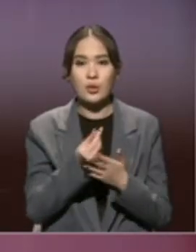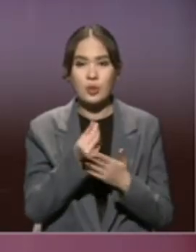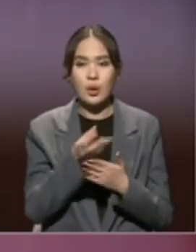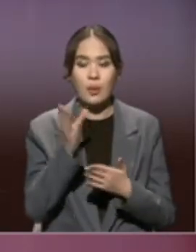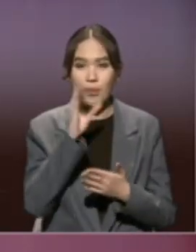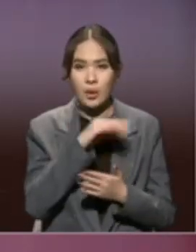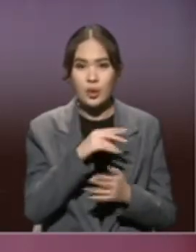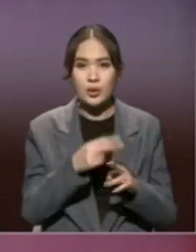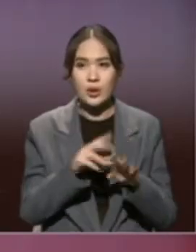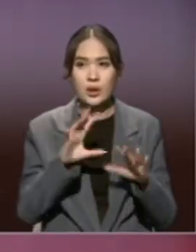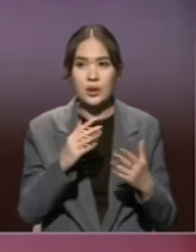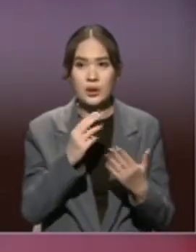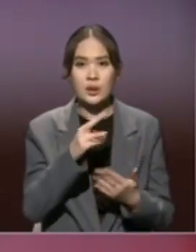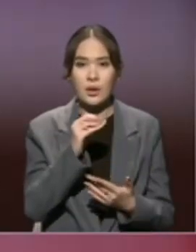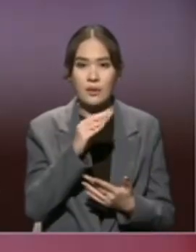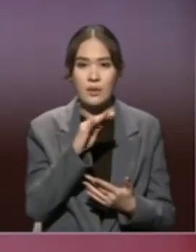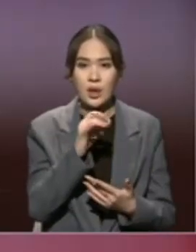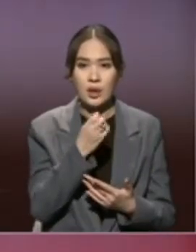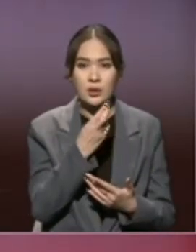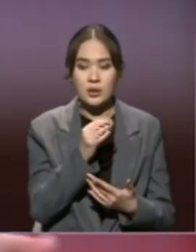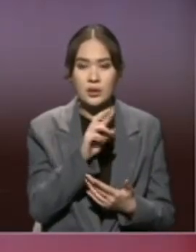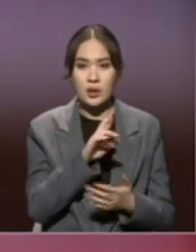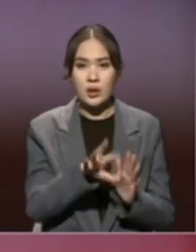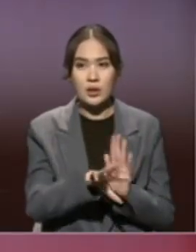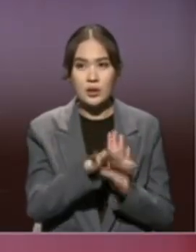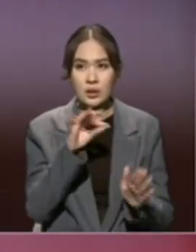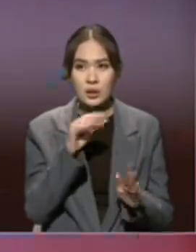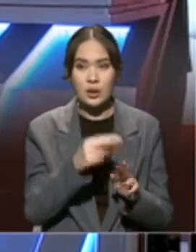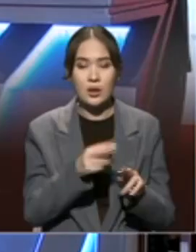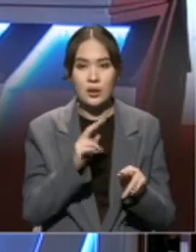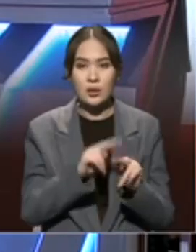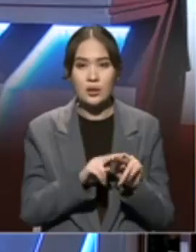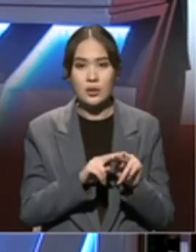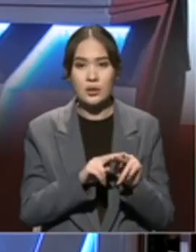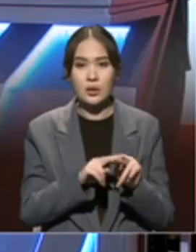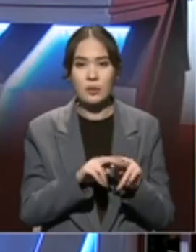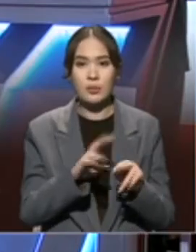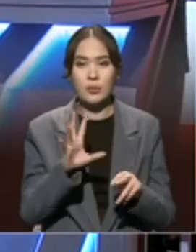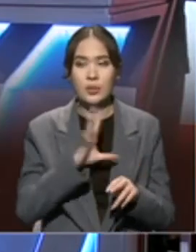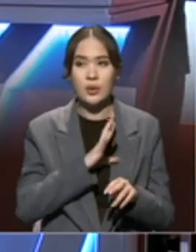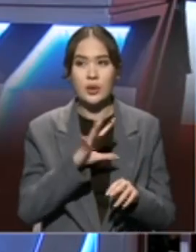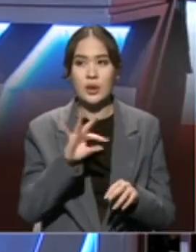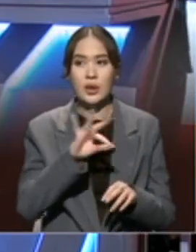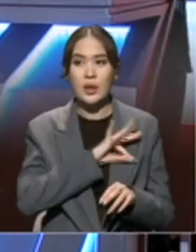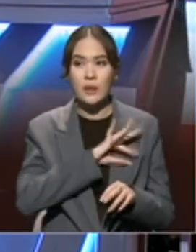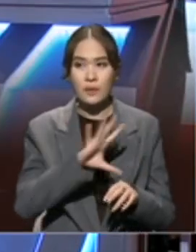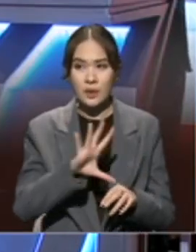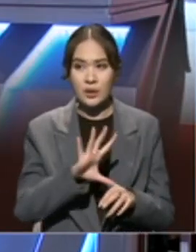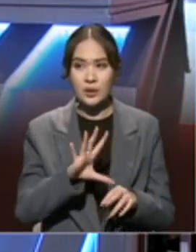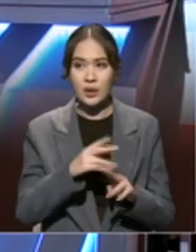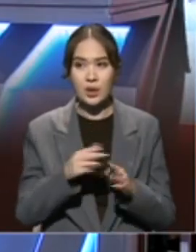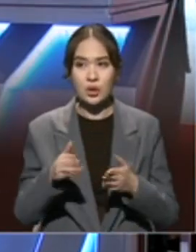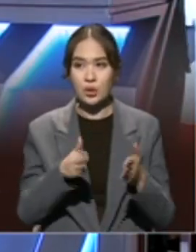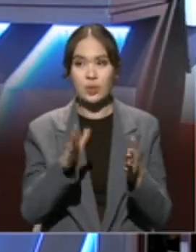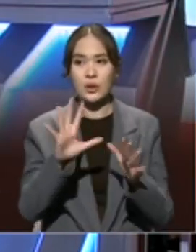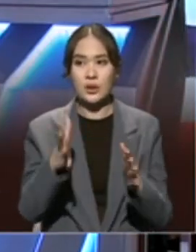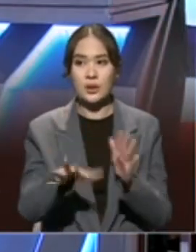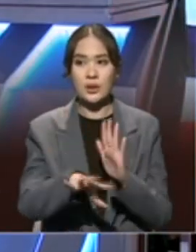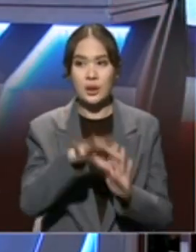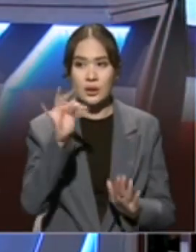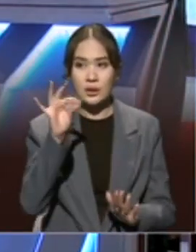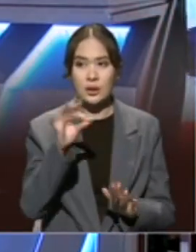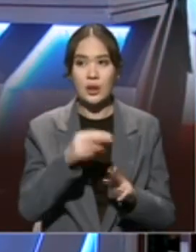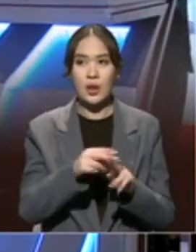ол сіз жаңағы дифференциалды, жаңағы сіз тиімсіз несін, банкке тиімсіз жолын таңдасаңыз, ол